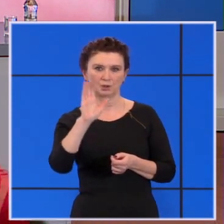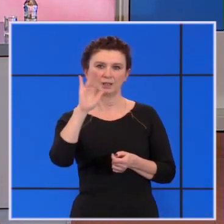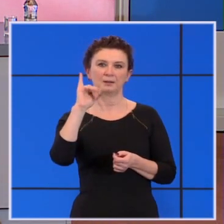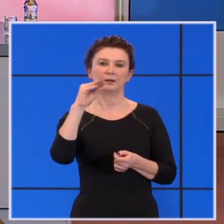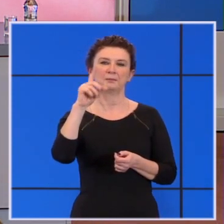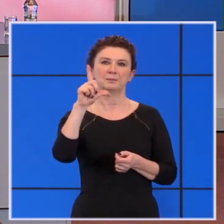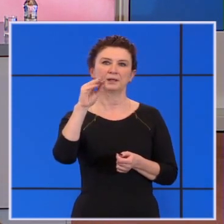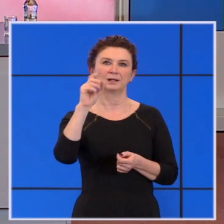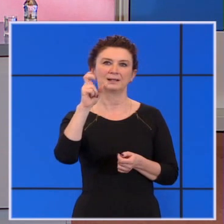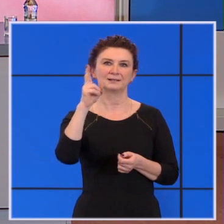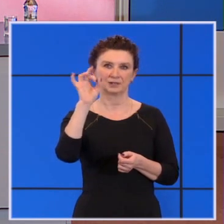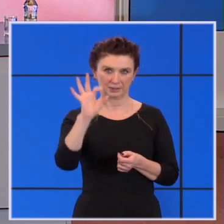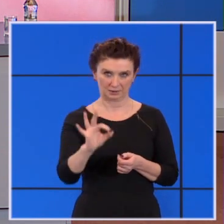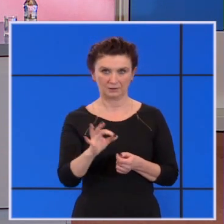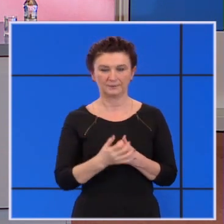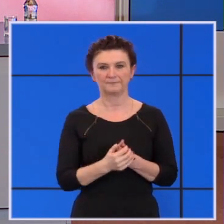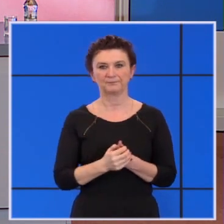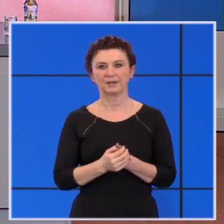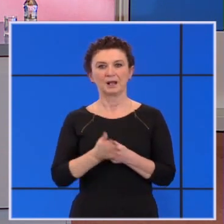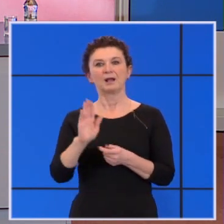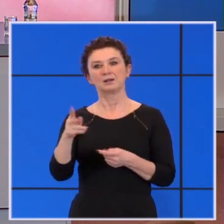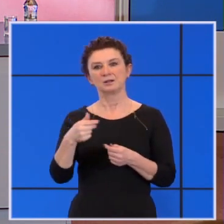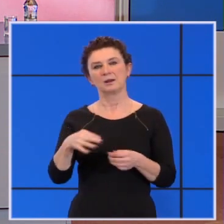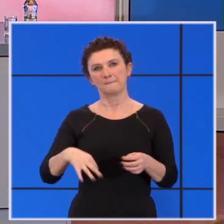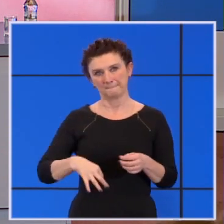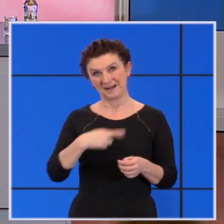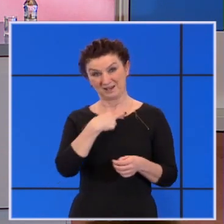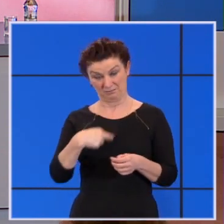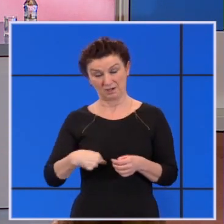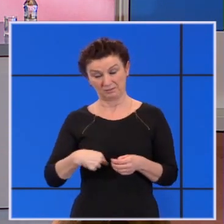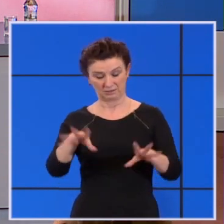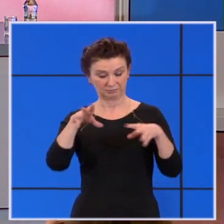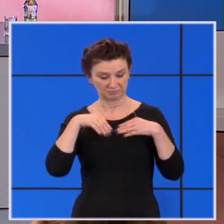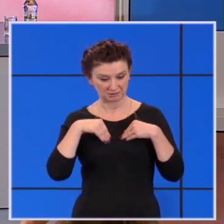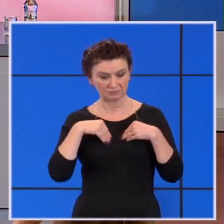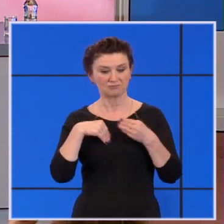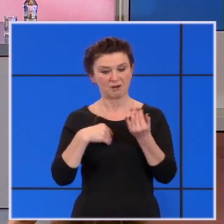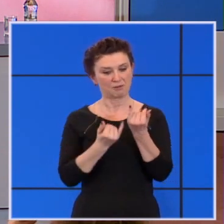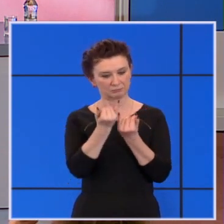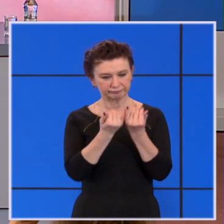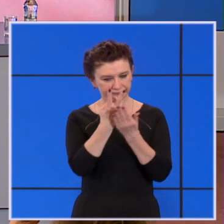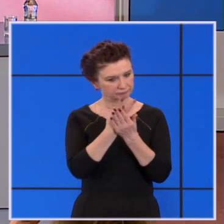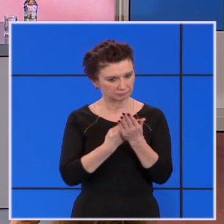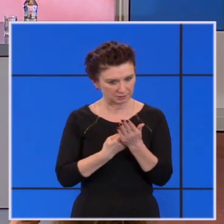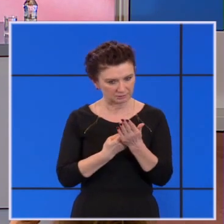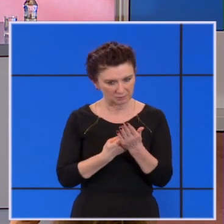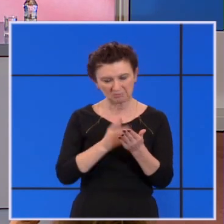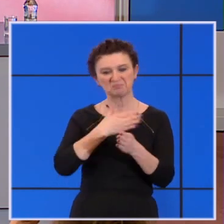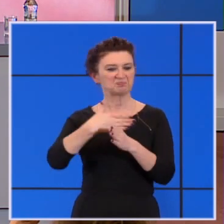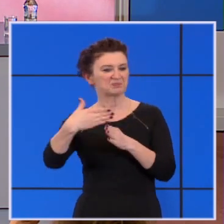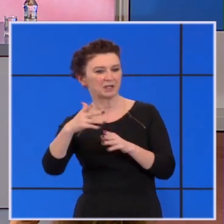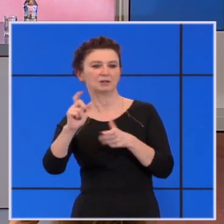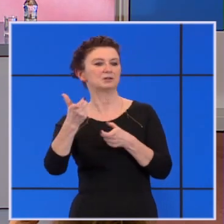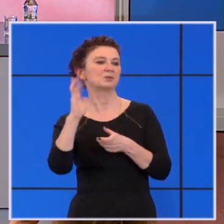w jego sprawie? Bo rozumiem, że pismo do wiadomości pani dostała, ale czy coś w tym kierunku dalej będzie pani jako